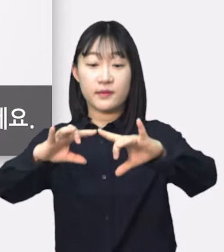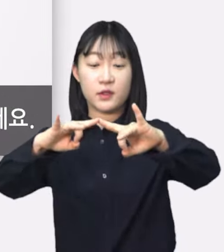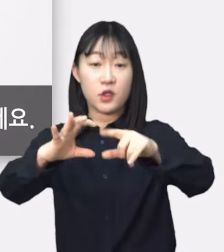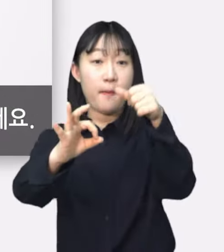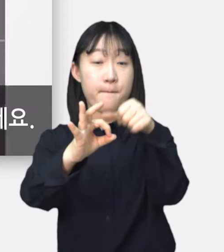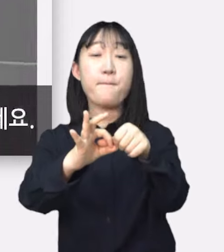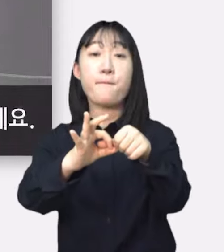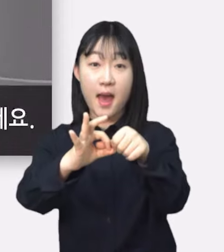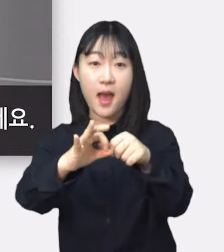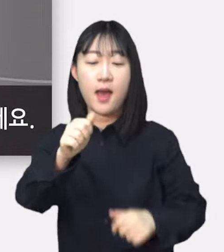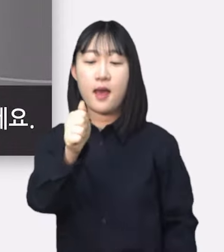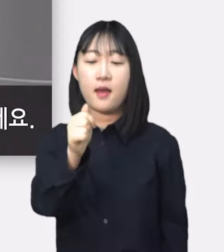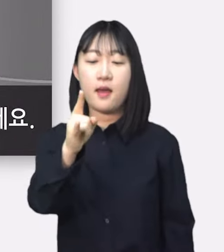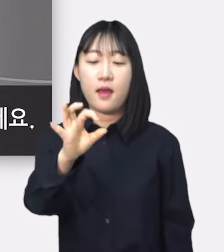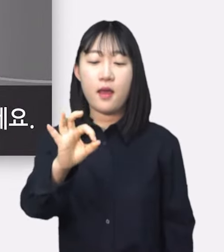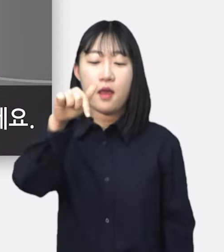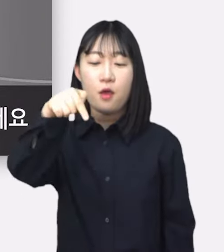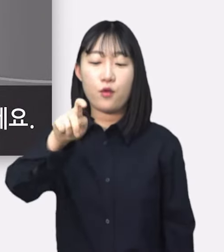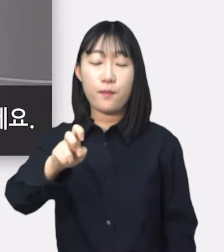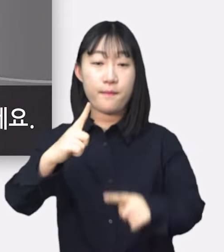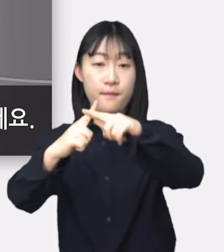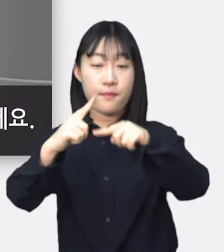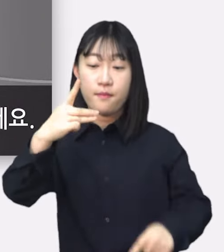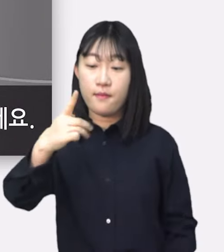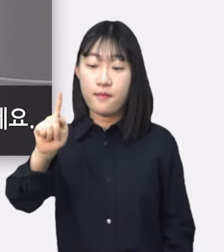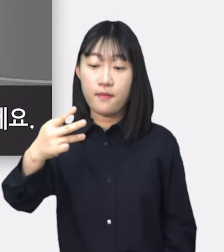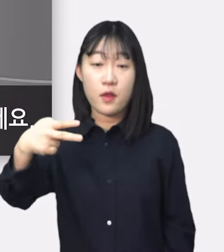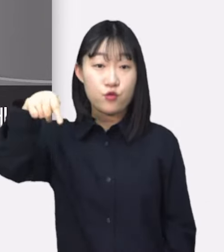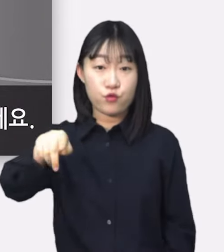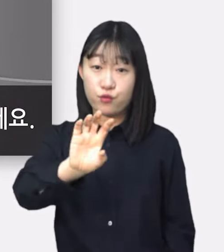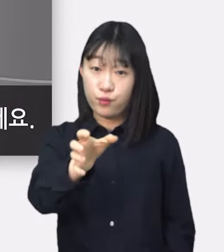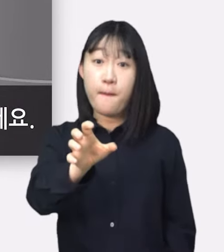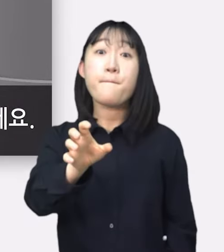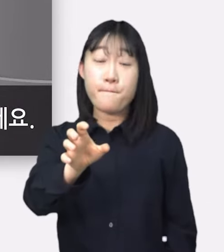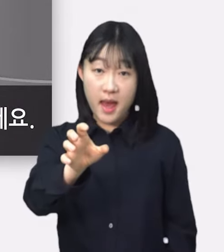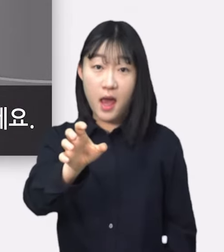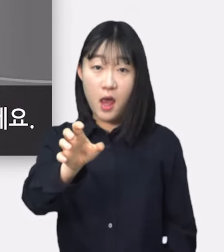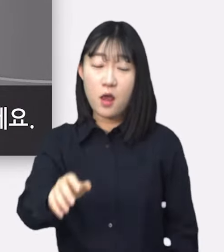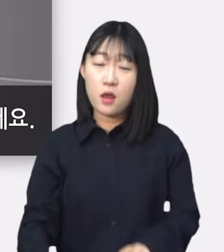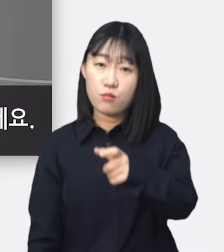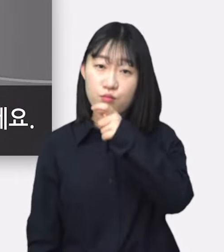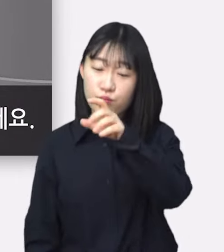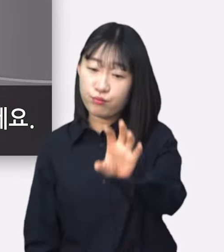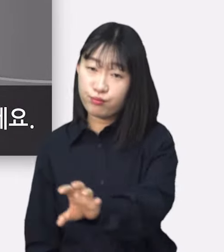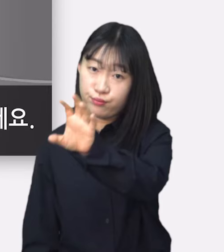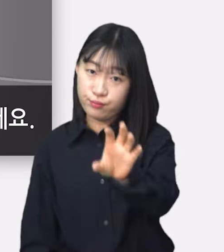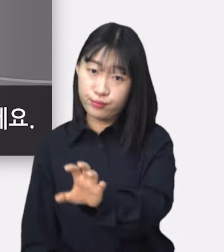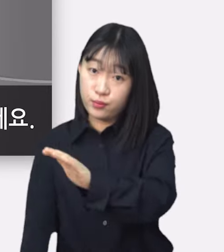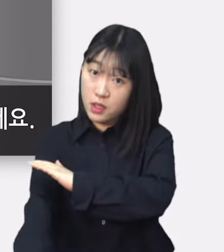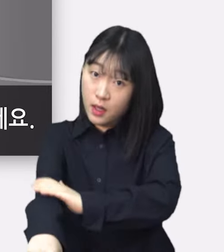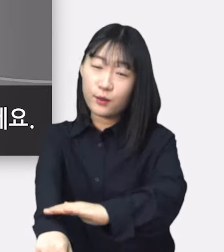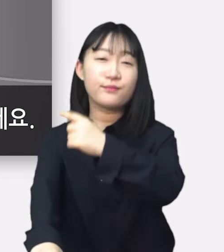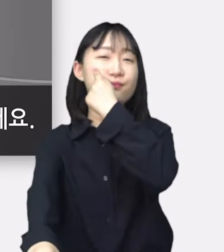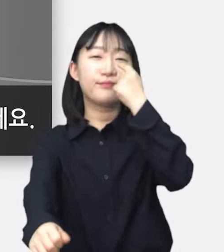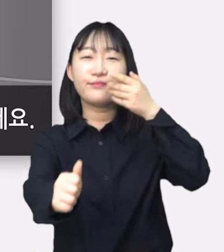전원을 켜고 행군, 탈수 코스를 선택 후 정상 작동되는지 확인해 주세요.